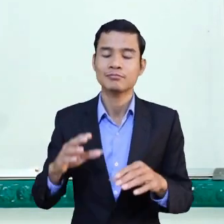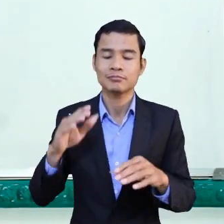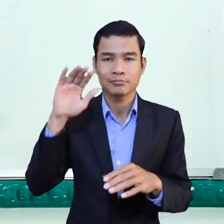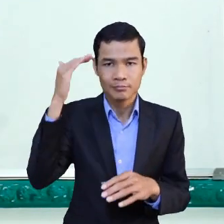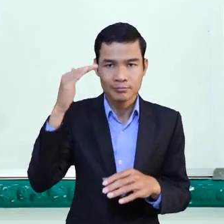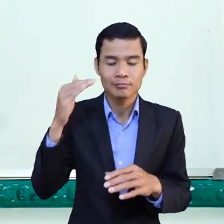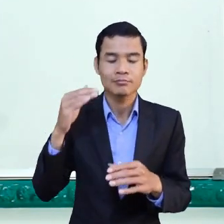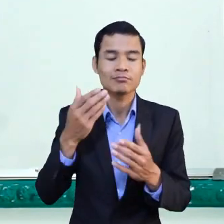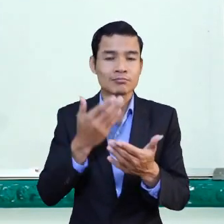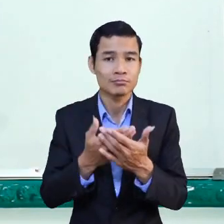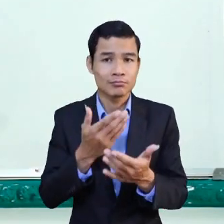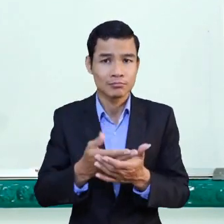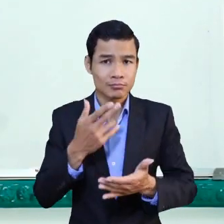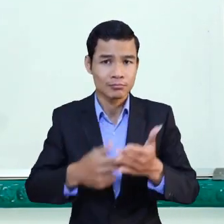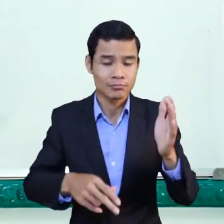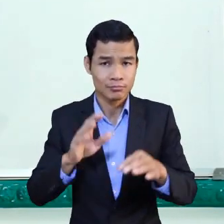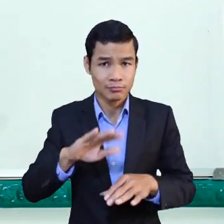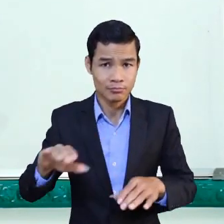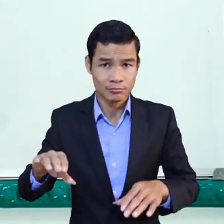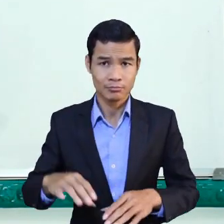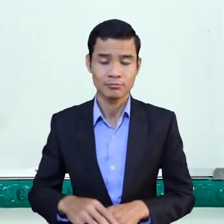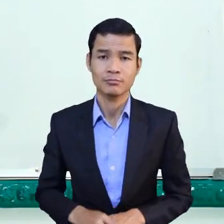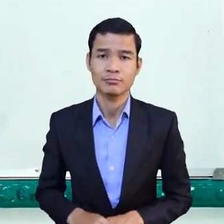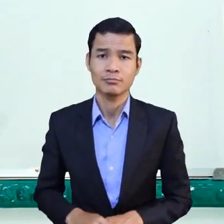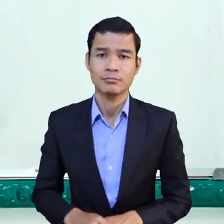ឈ្មោះអ្វី